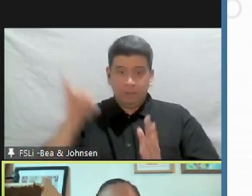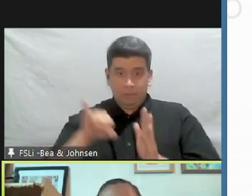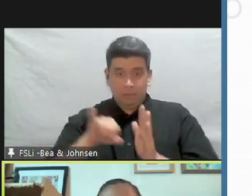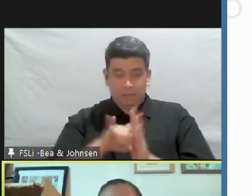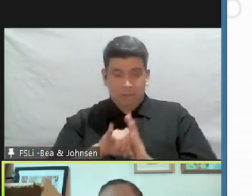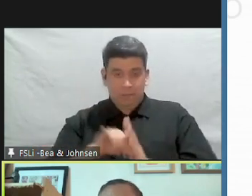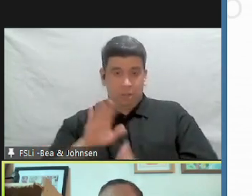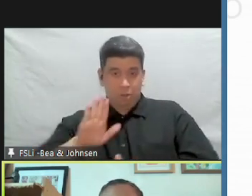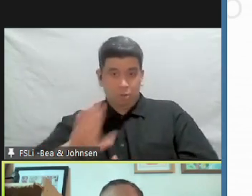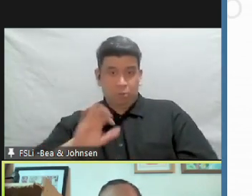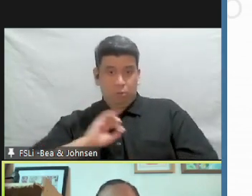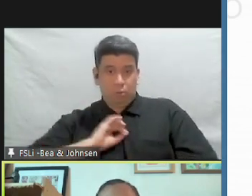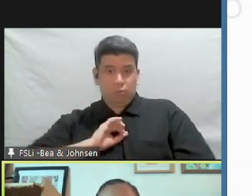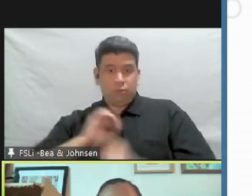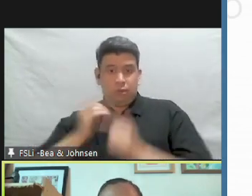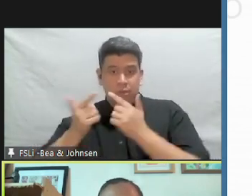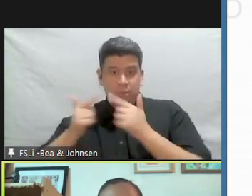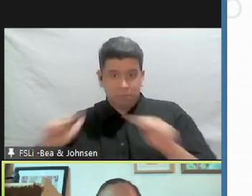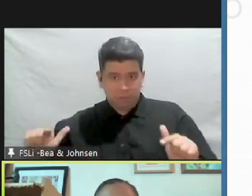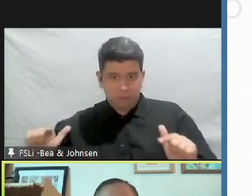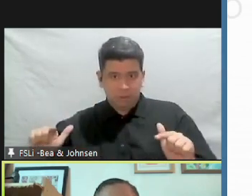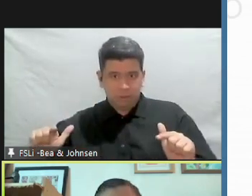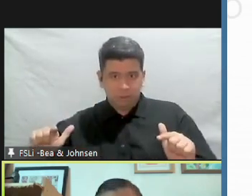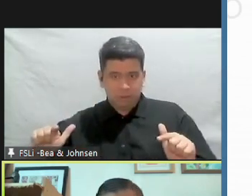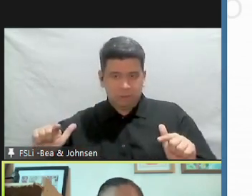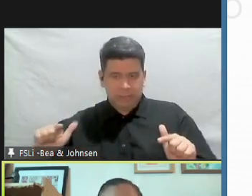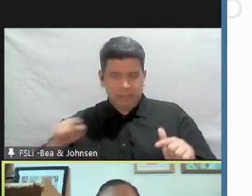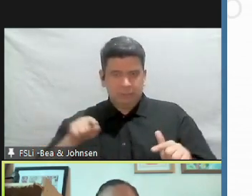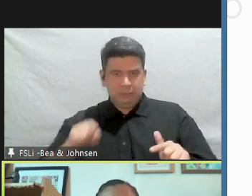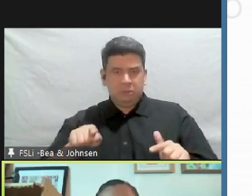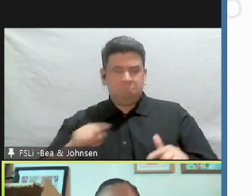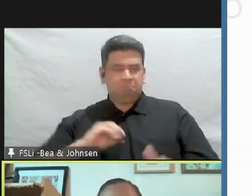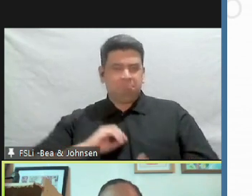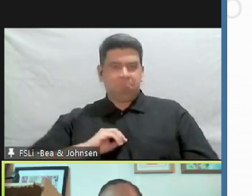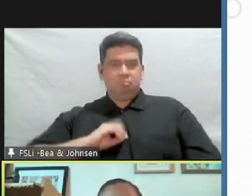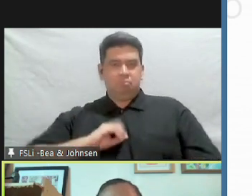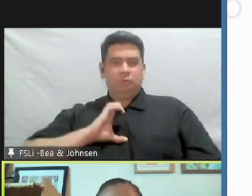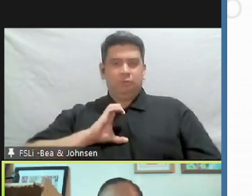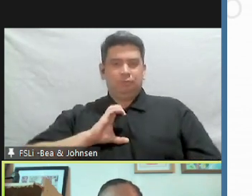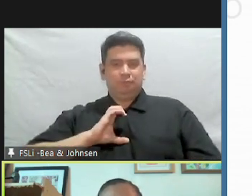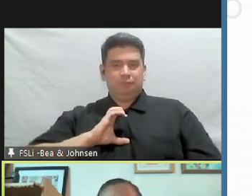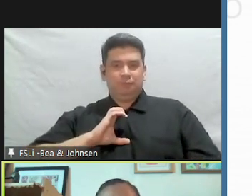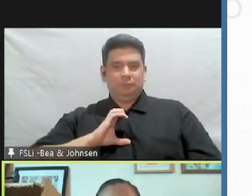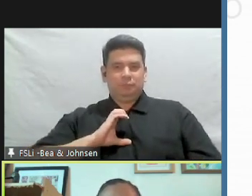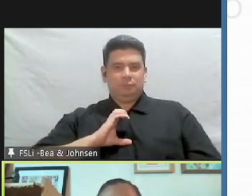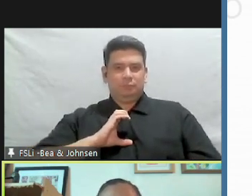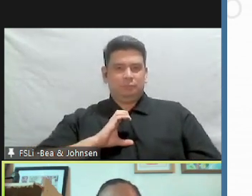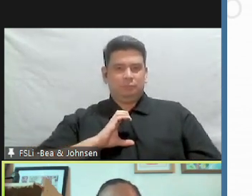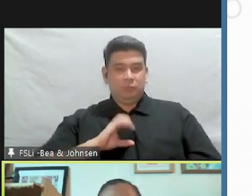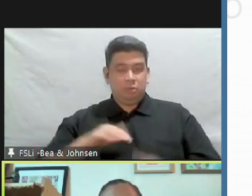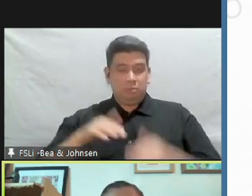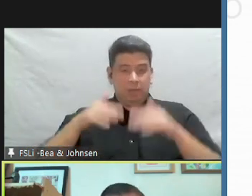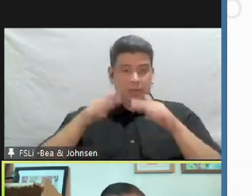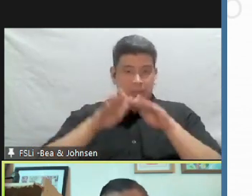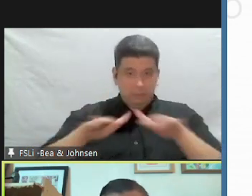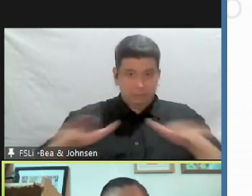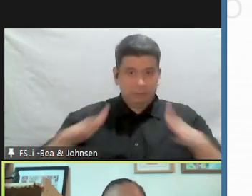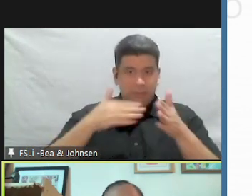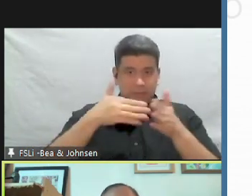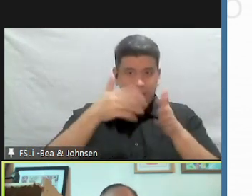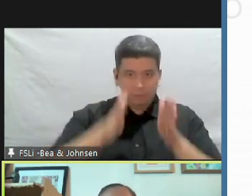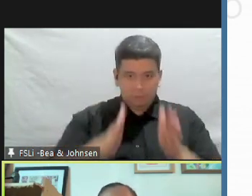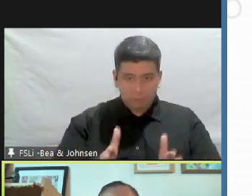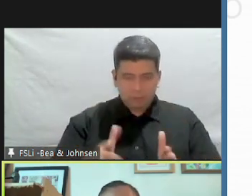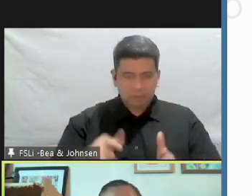ng sariling wika ay nagbibigay ng kumpiyansa sa sarili na nagbibigay din sa mag-aaral ng